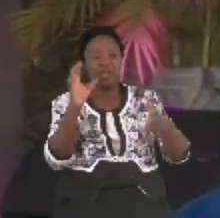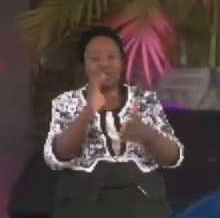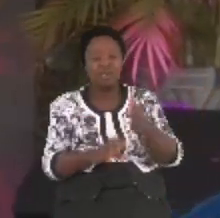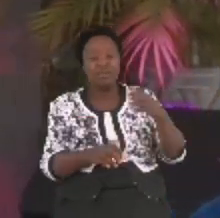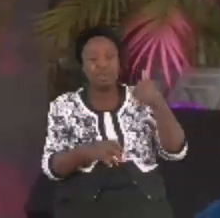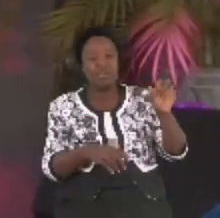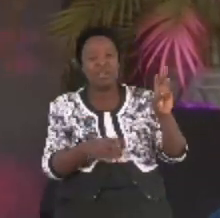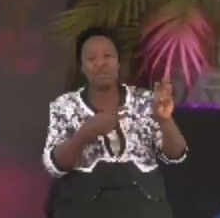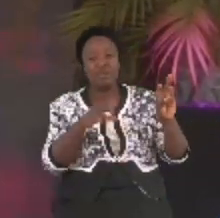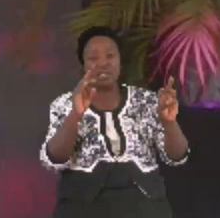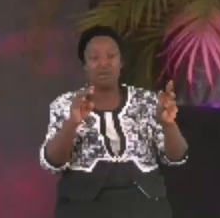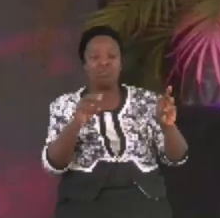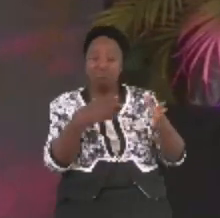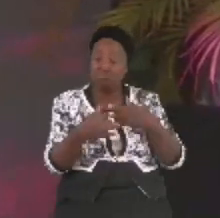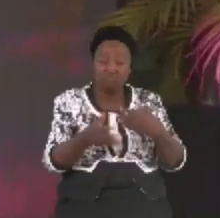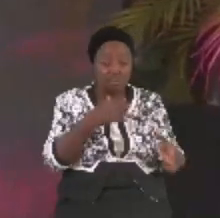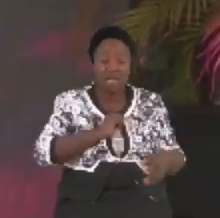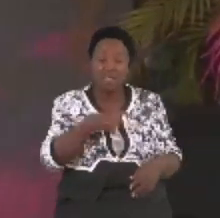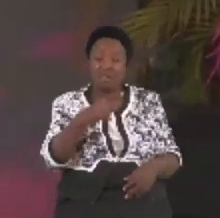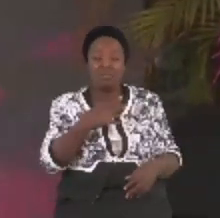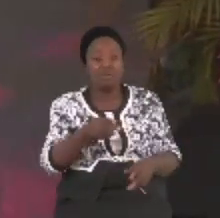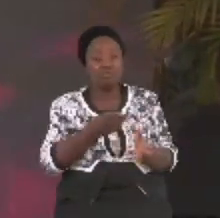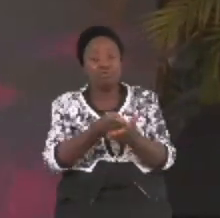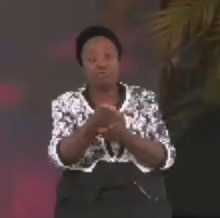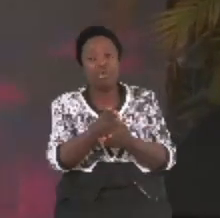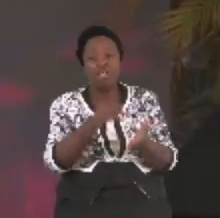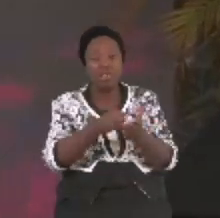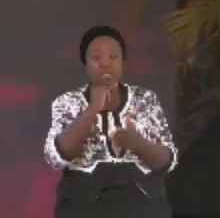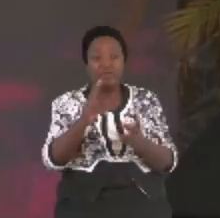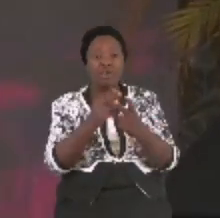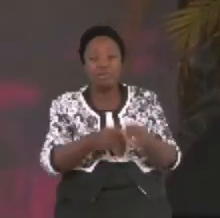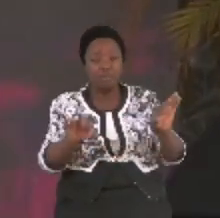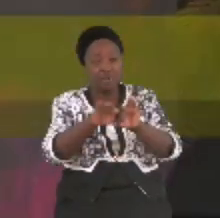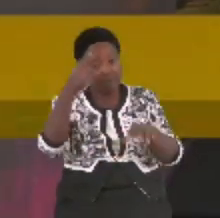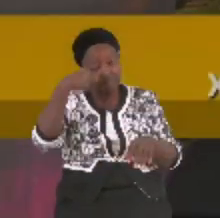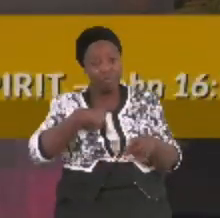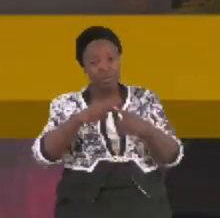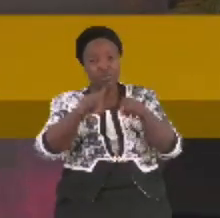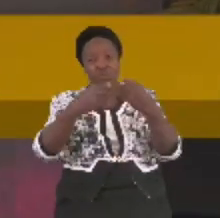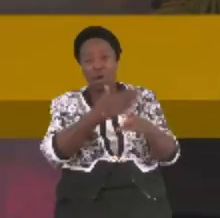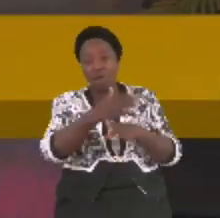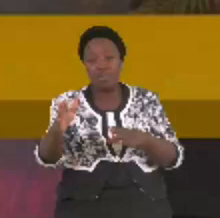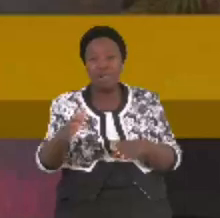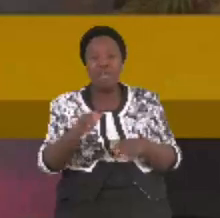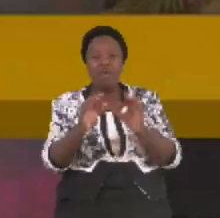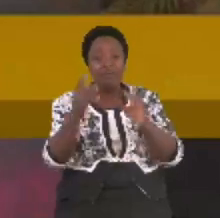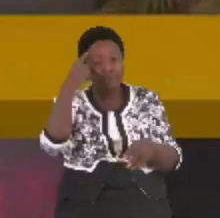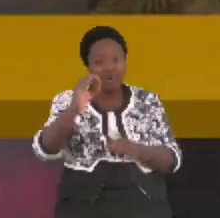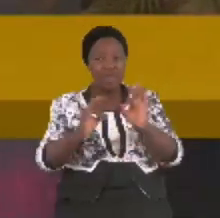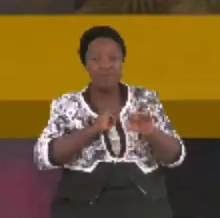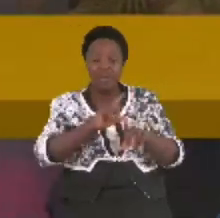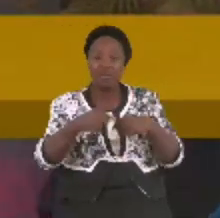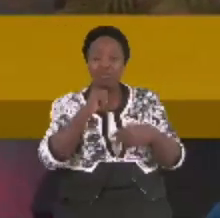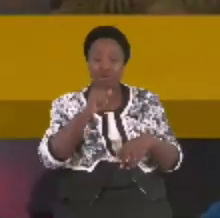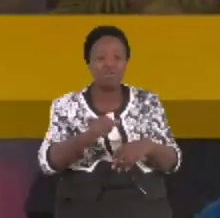Chapitre 16, 7. Cependant, il vous dit la vérité. Il vous est avantageux que je m'en aille. Car si je ne m'en vais pas,